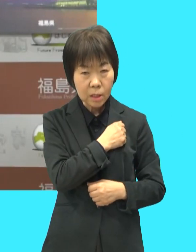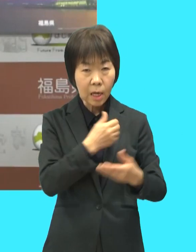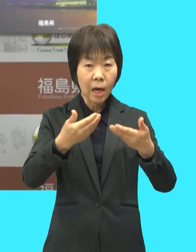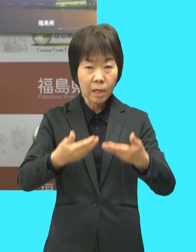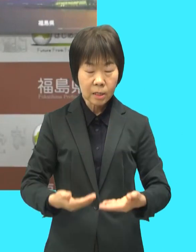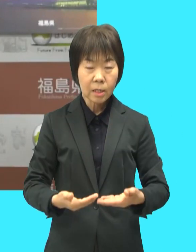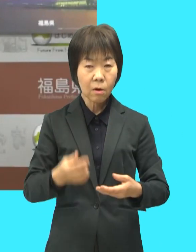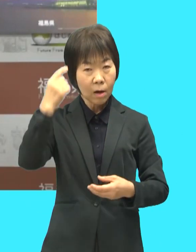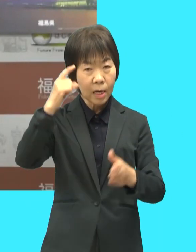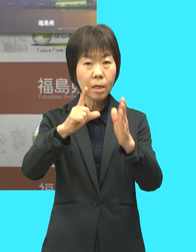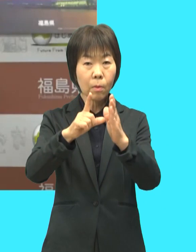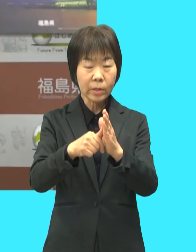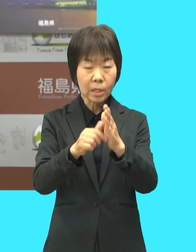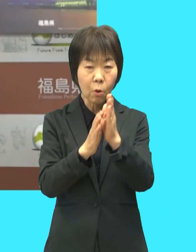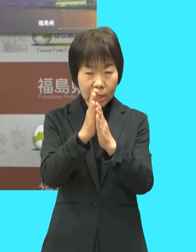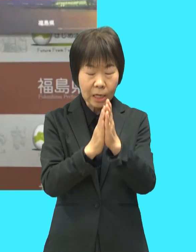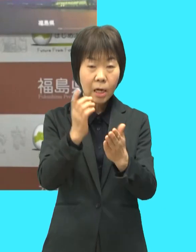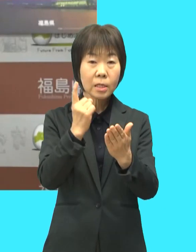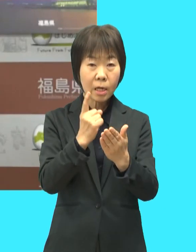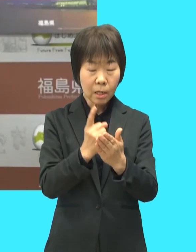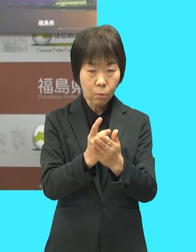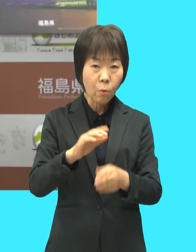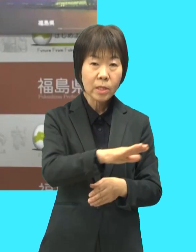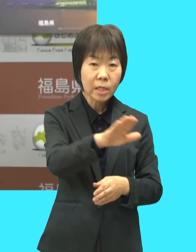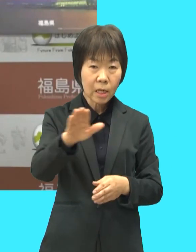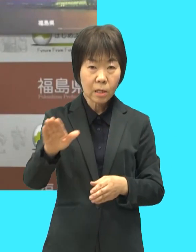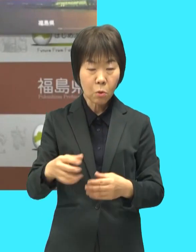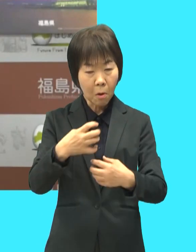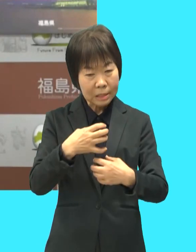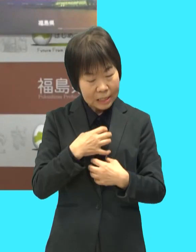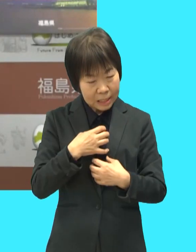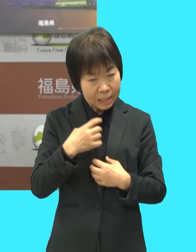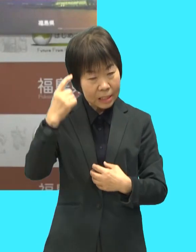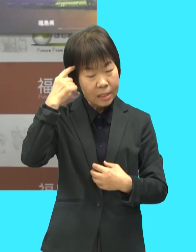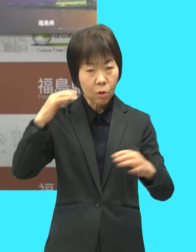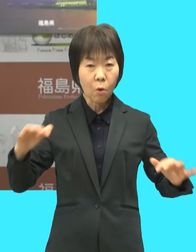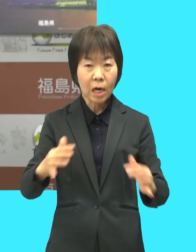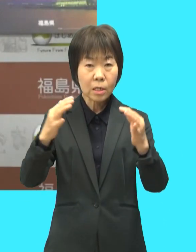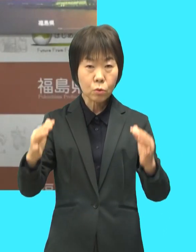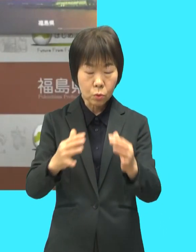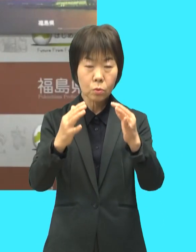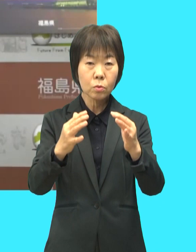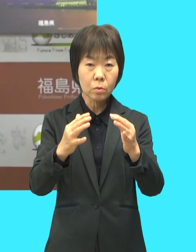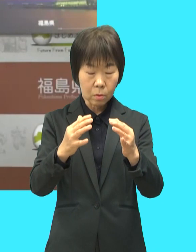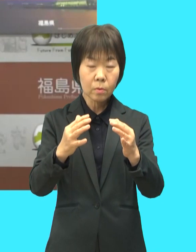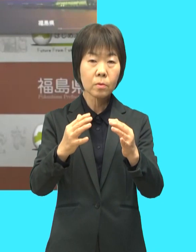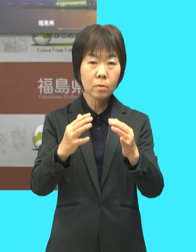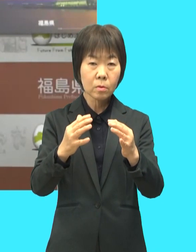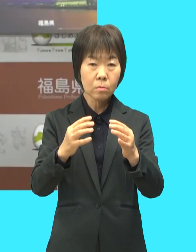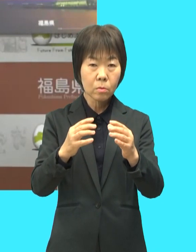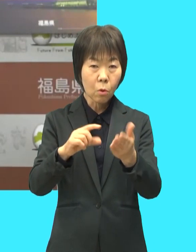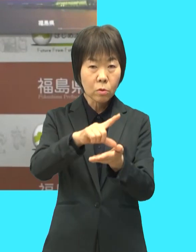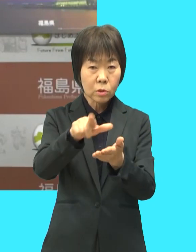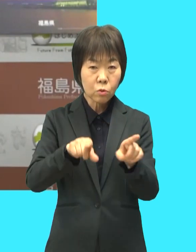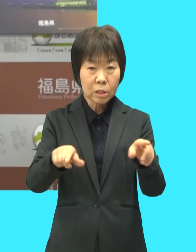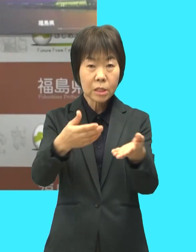たときに、やはりお願いベースでも皆さんの危機意識を喚起していく、醸成していくということも地方自治